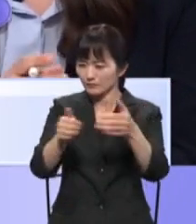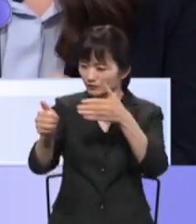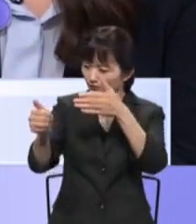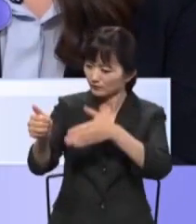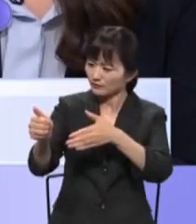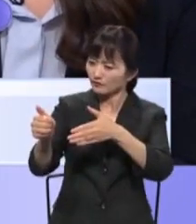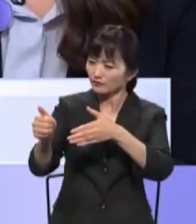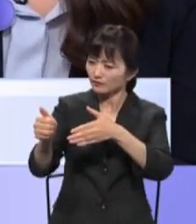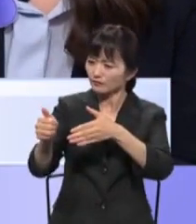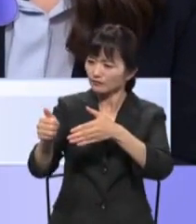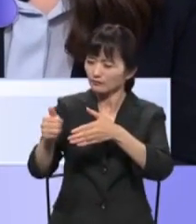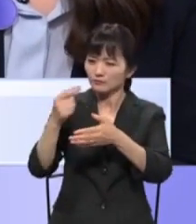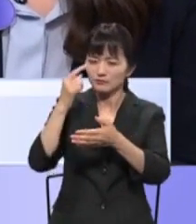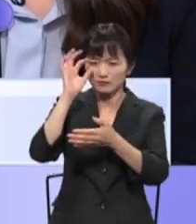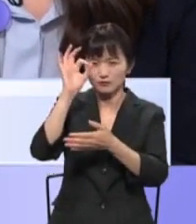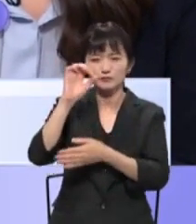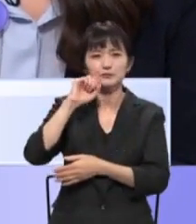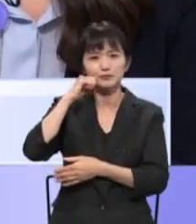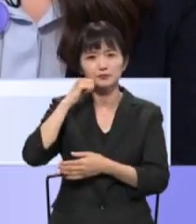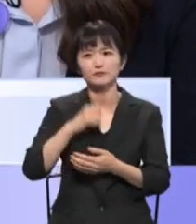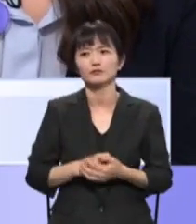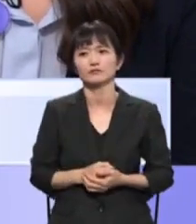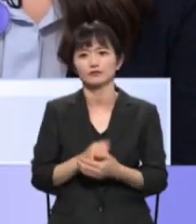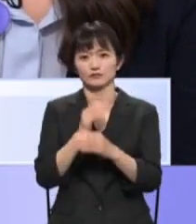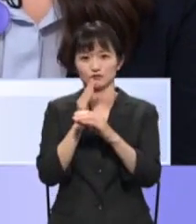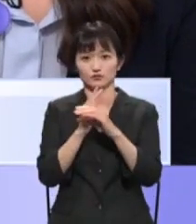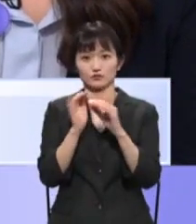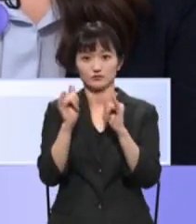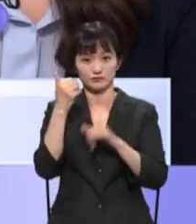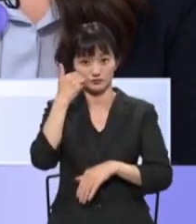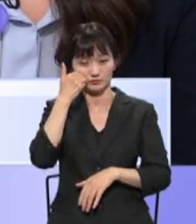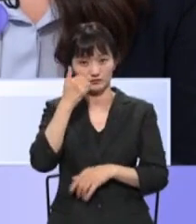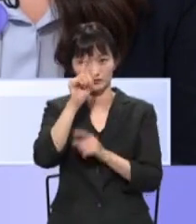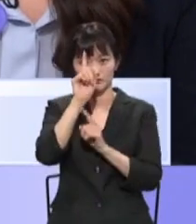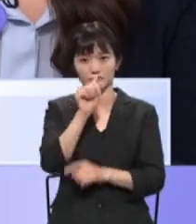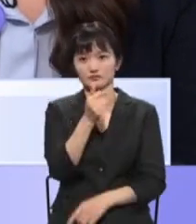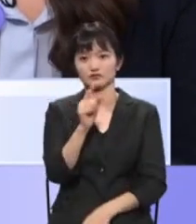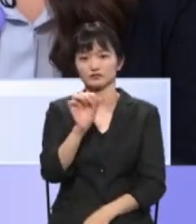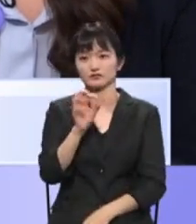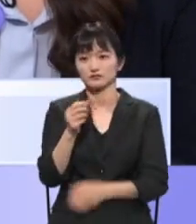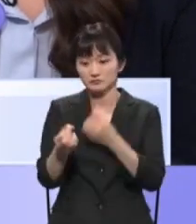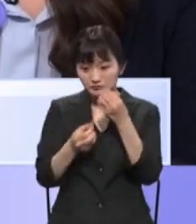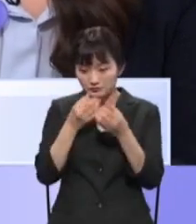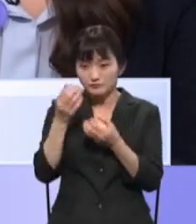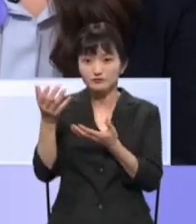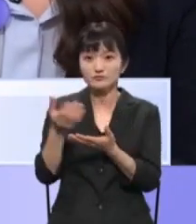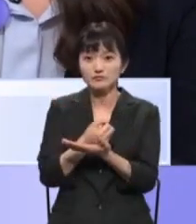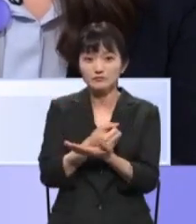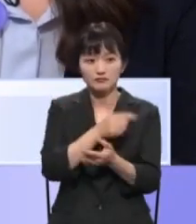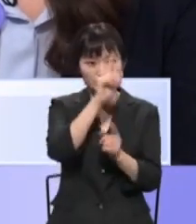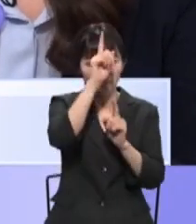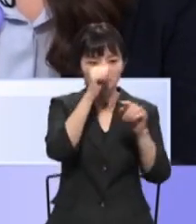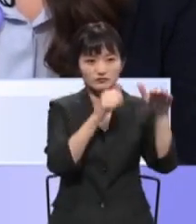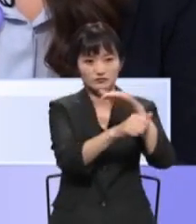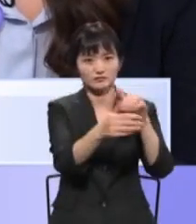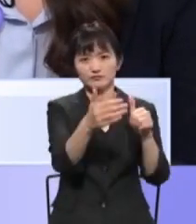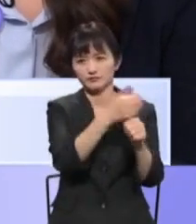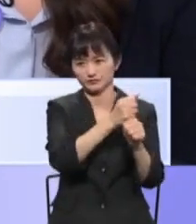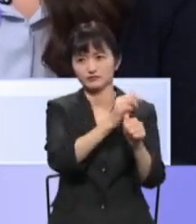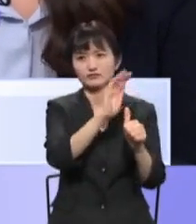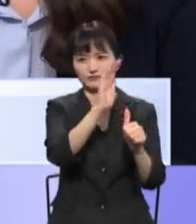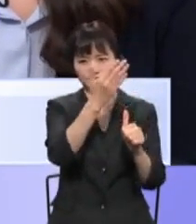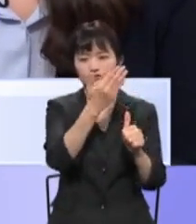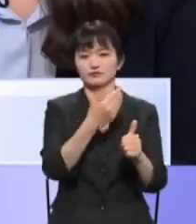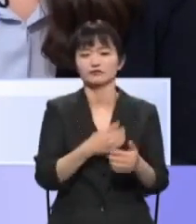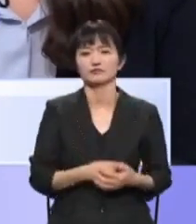보기가 어려운 상황이라면 결국에 이 중간자로 보여지는 이화영 지사의 진술을 가지고 이재명 대표를 잡아야 되는 상황인